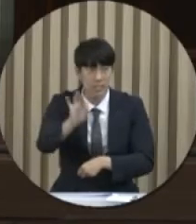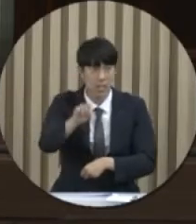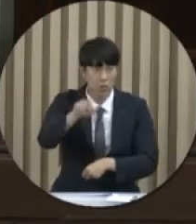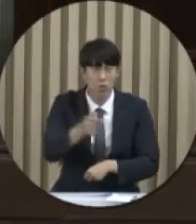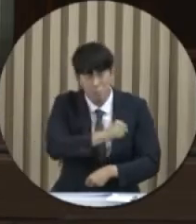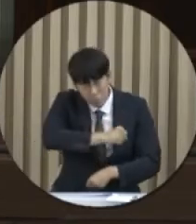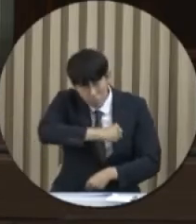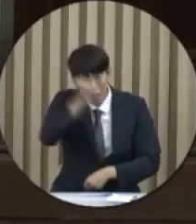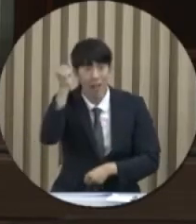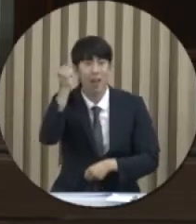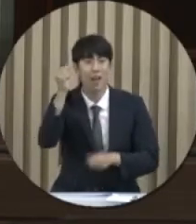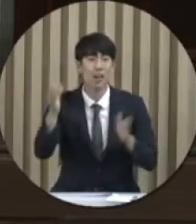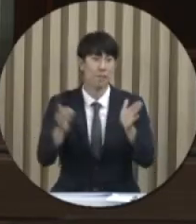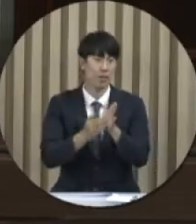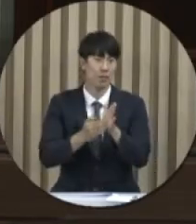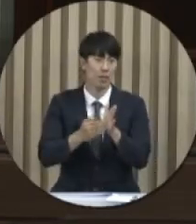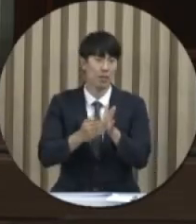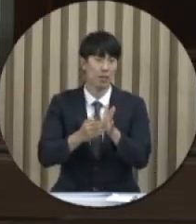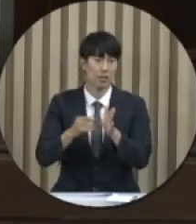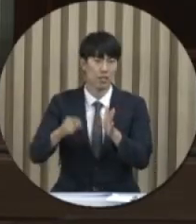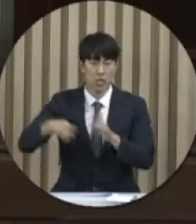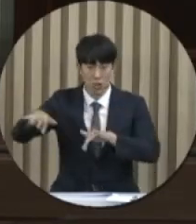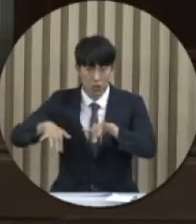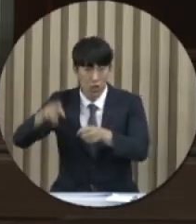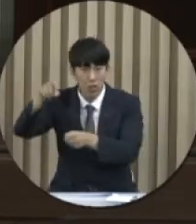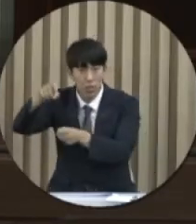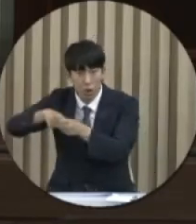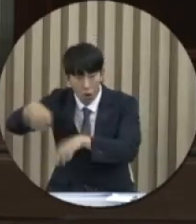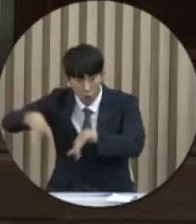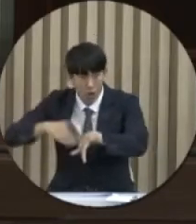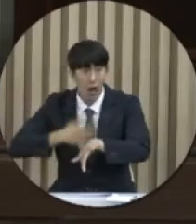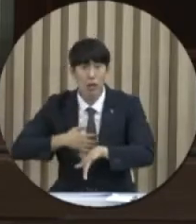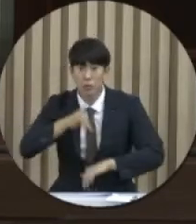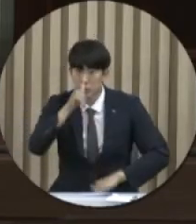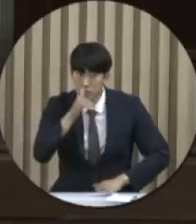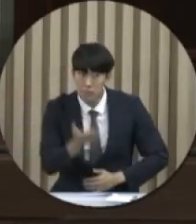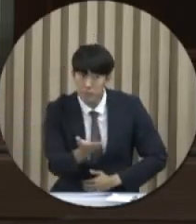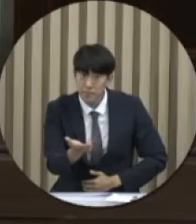장원급제하였다는 저잣거리, 떡전거리를 알고 계십니까?